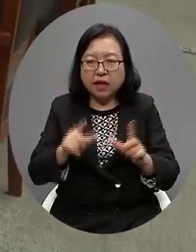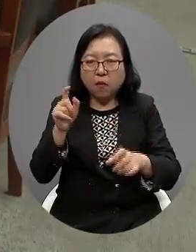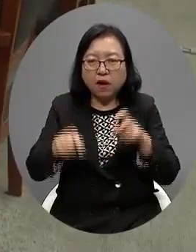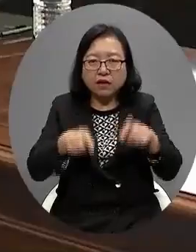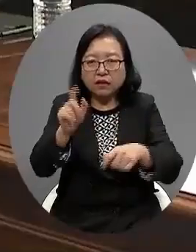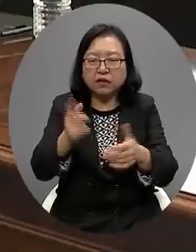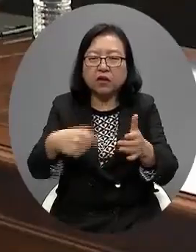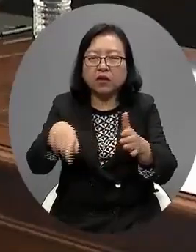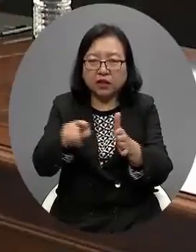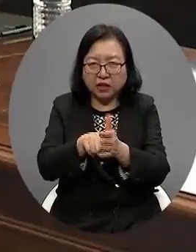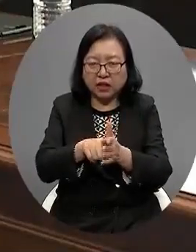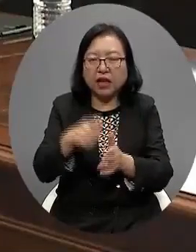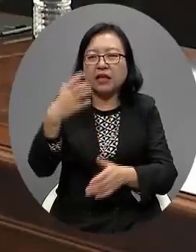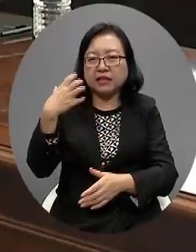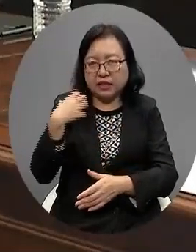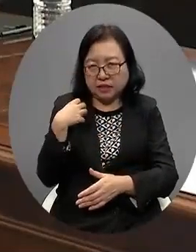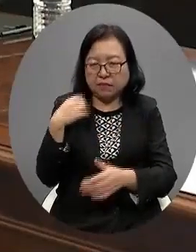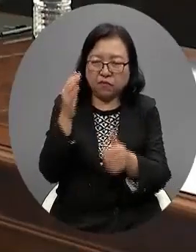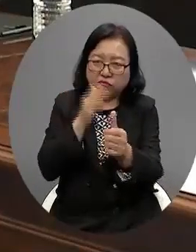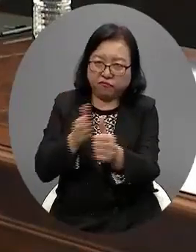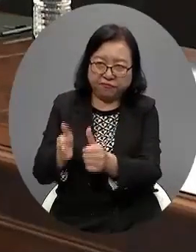공익적 역할도 주문했습니다